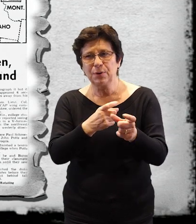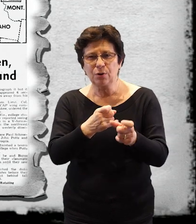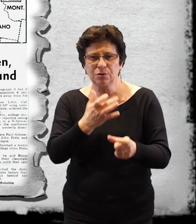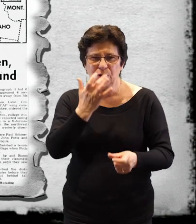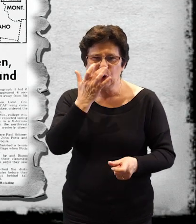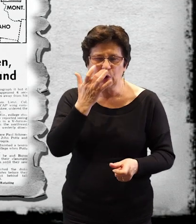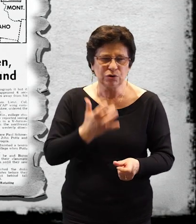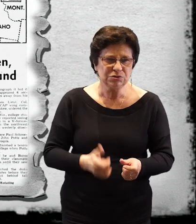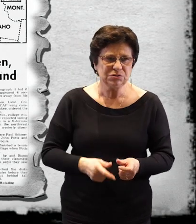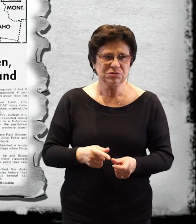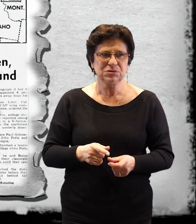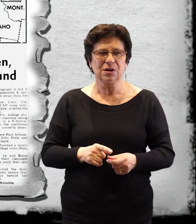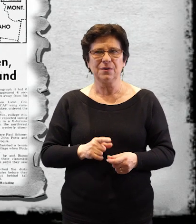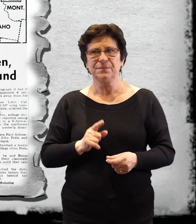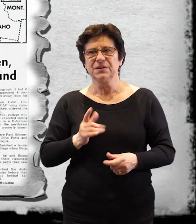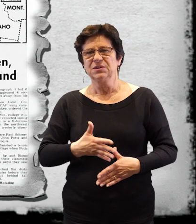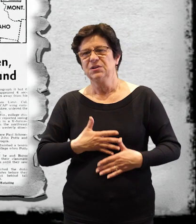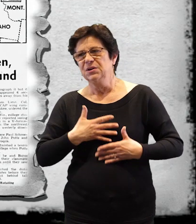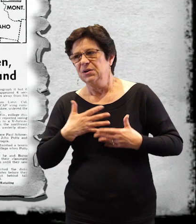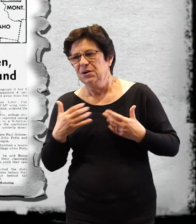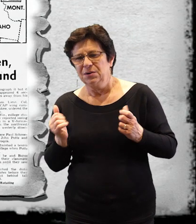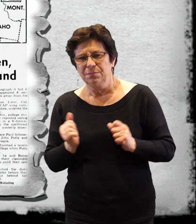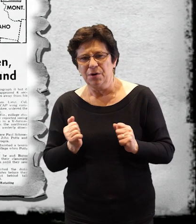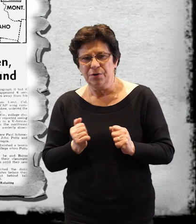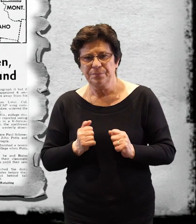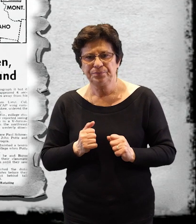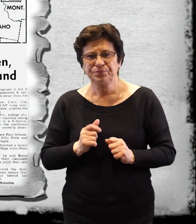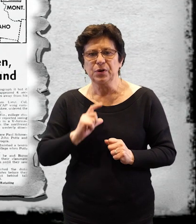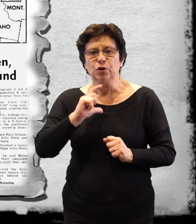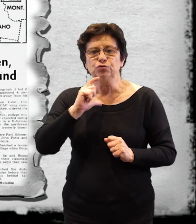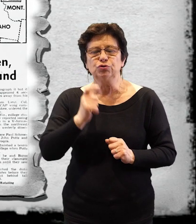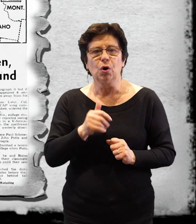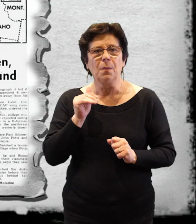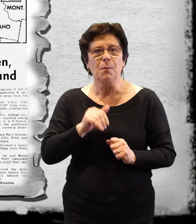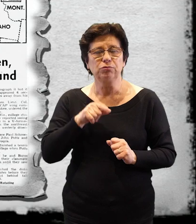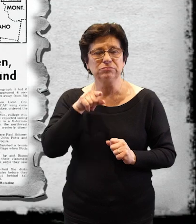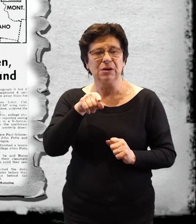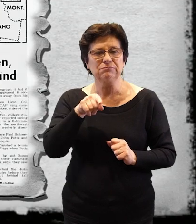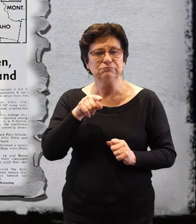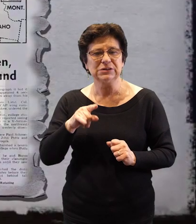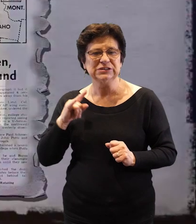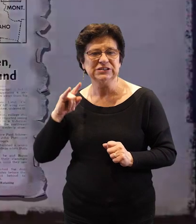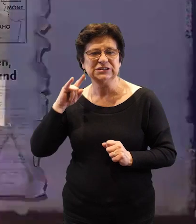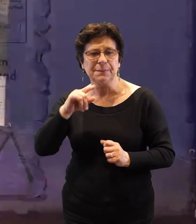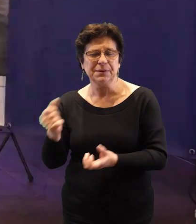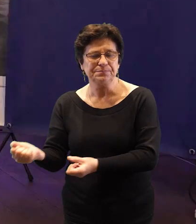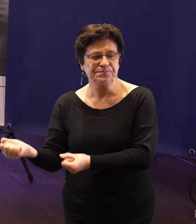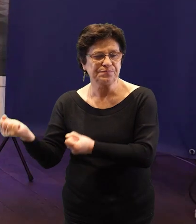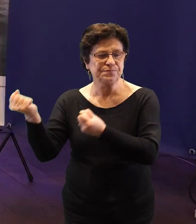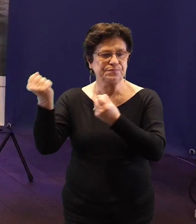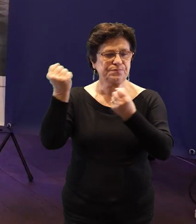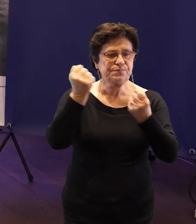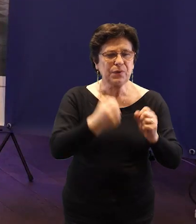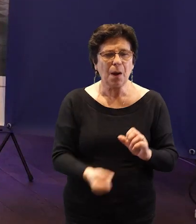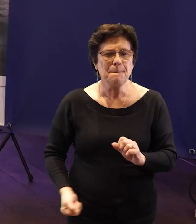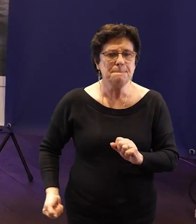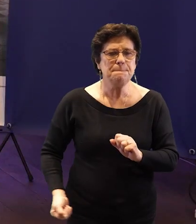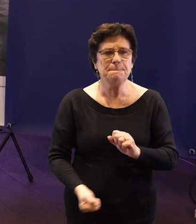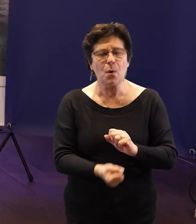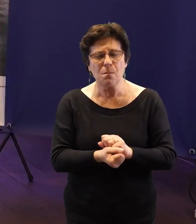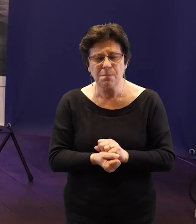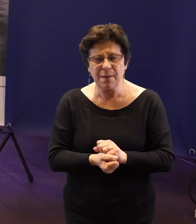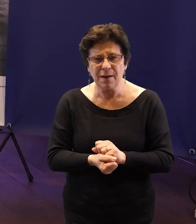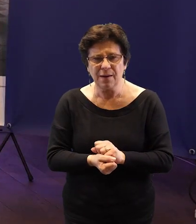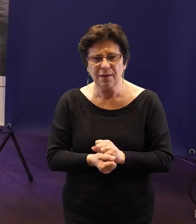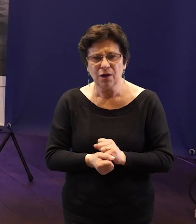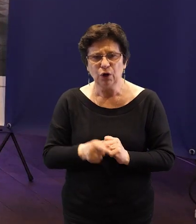było przerażenie. Co można przenosić tymi samolotami? Czy przypadkiem nie można przenosić bomby atomowej? To